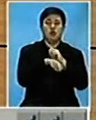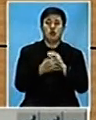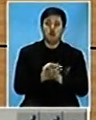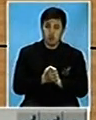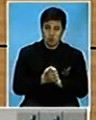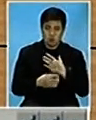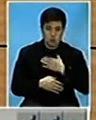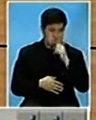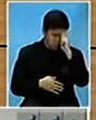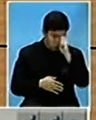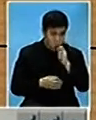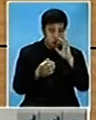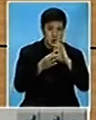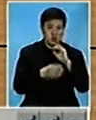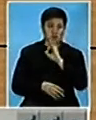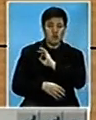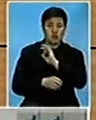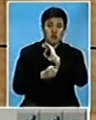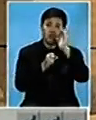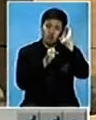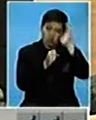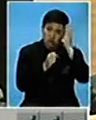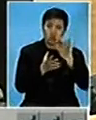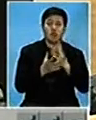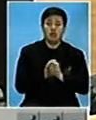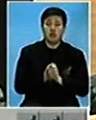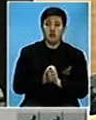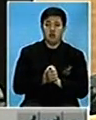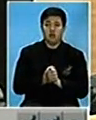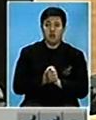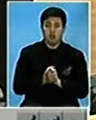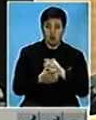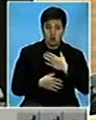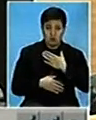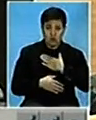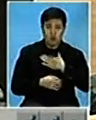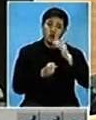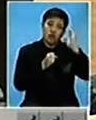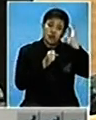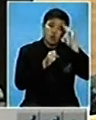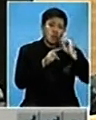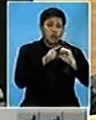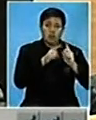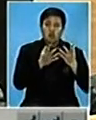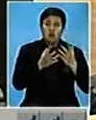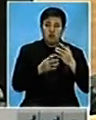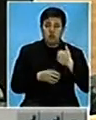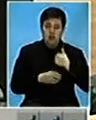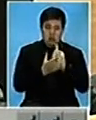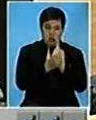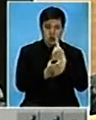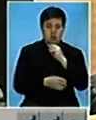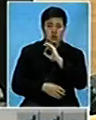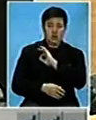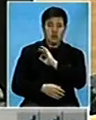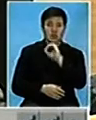คารพสิ่งที่เพื่อนสมาชิกได้อภิปรายแต่สิ่งที่ผมได้อภิปรายไปนั้นในฐานะที่เป็นสมาชิกส